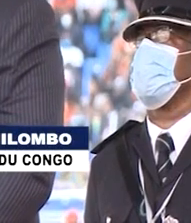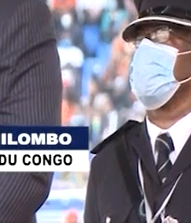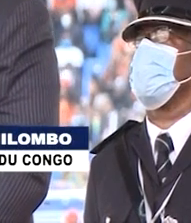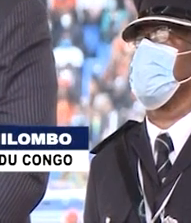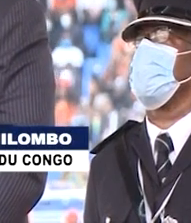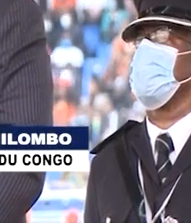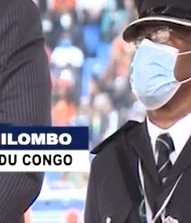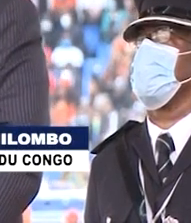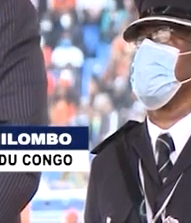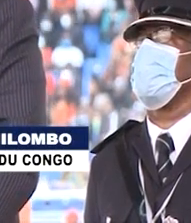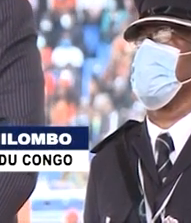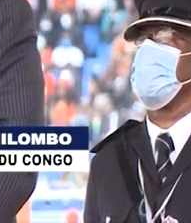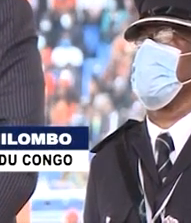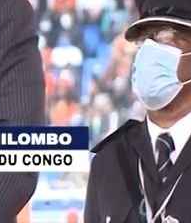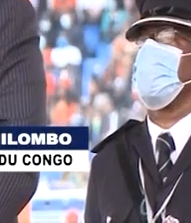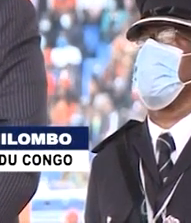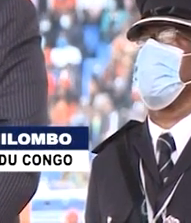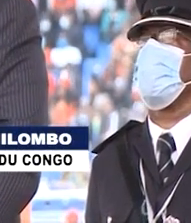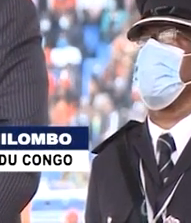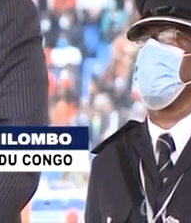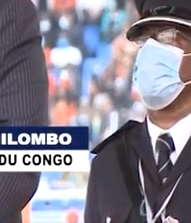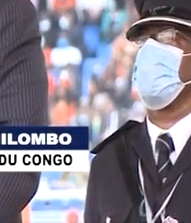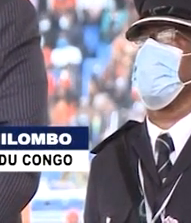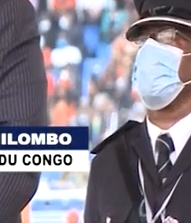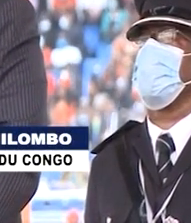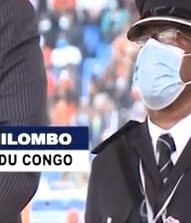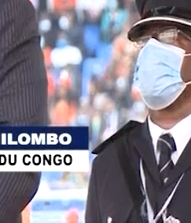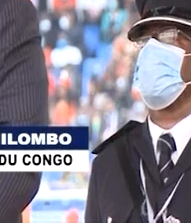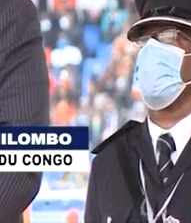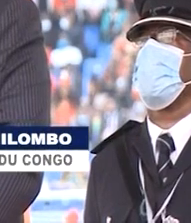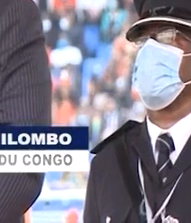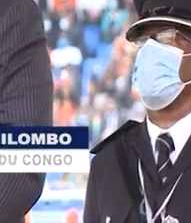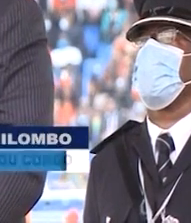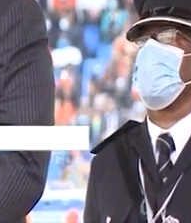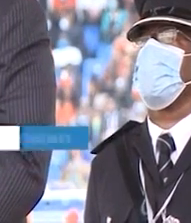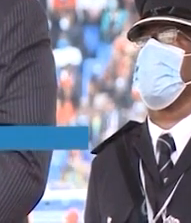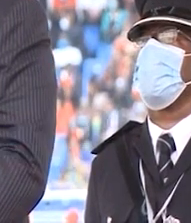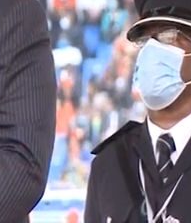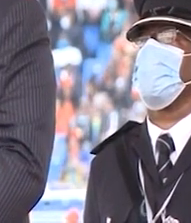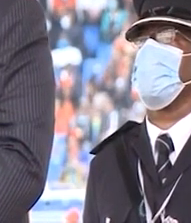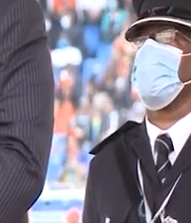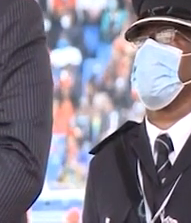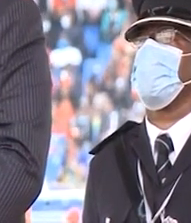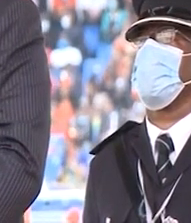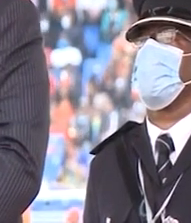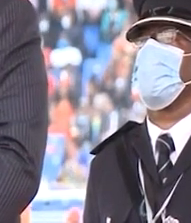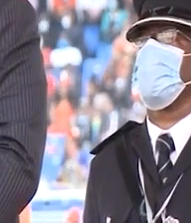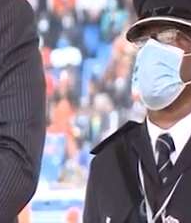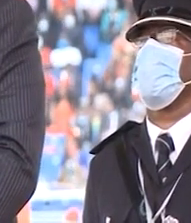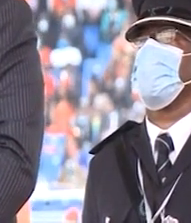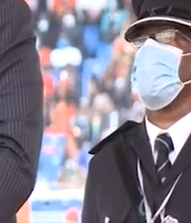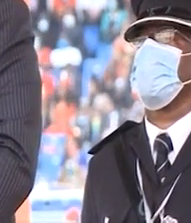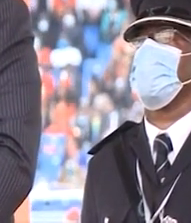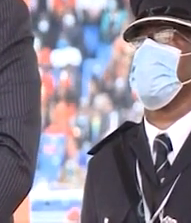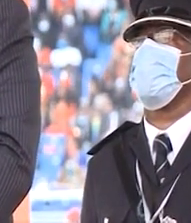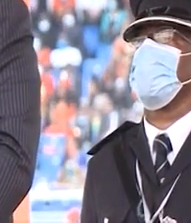chaleureuses félicitations pour votre brillante élection à la tête de la République de Zambie. Conscient des